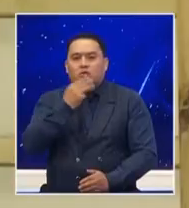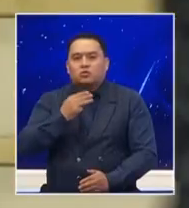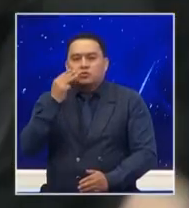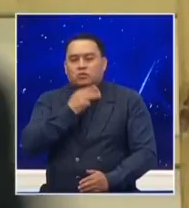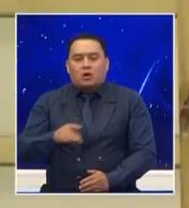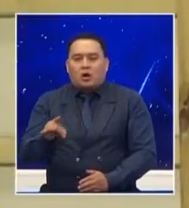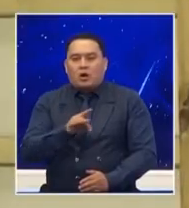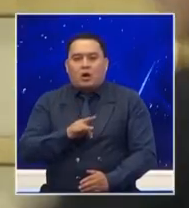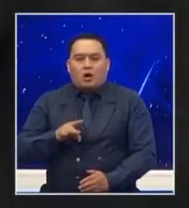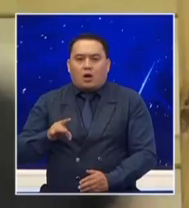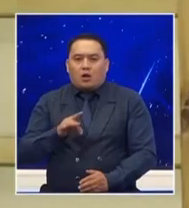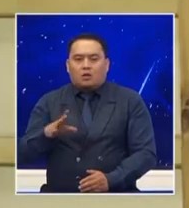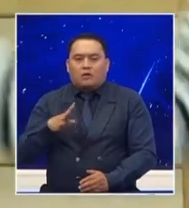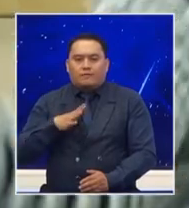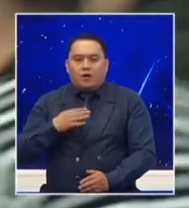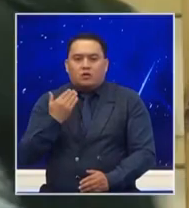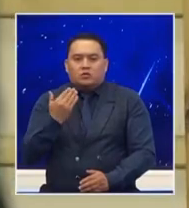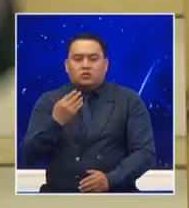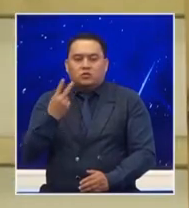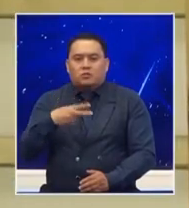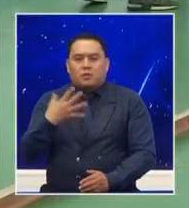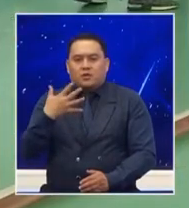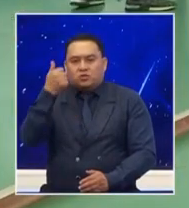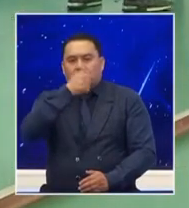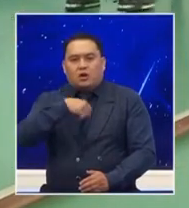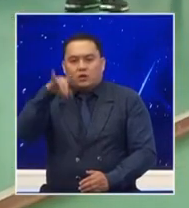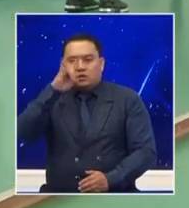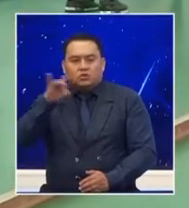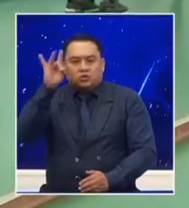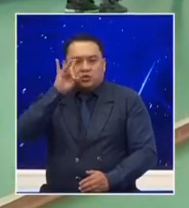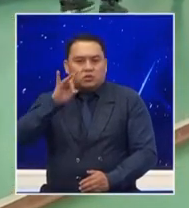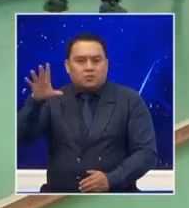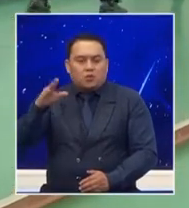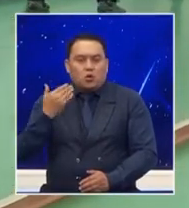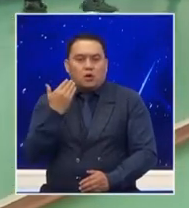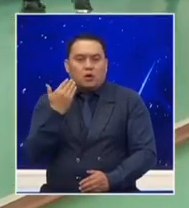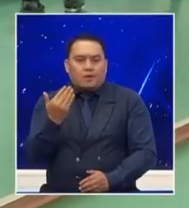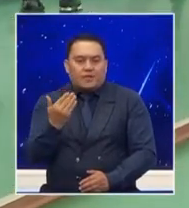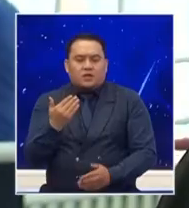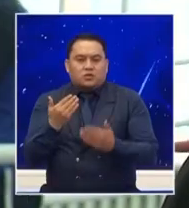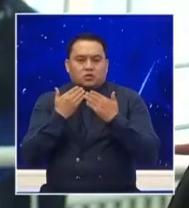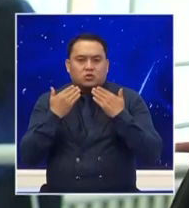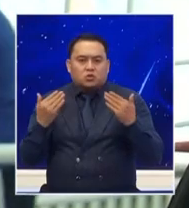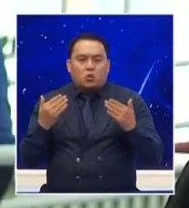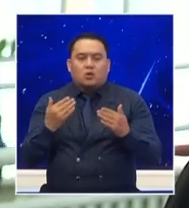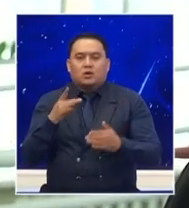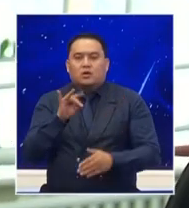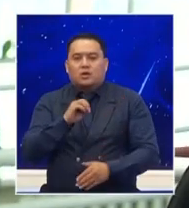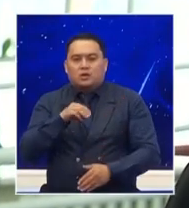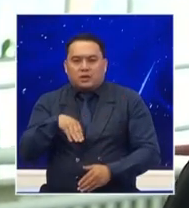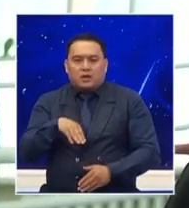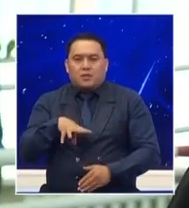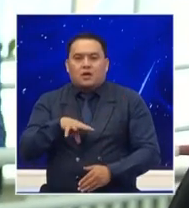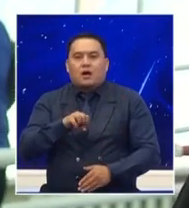осы аймақтың тұрғындары арасында 25 жылдан кейін Қазақстан чемпионы атанып отыр. Бұның алдында соңғы рет 1995 жылы